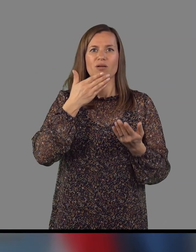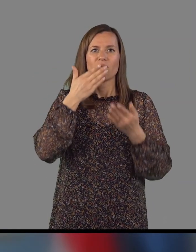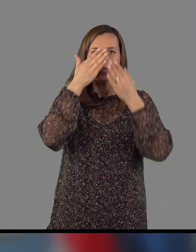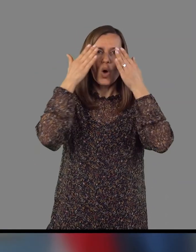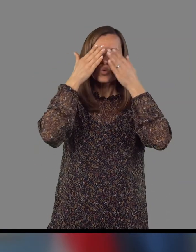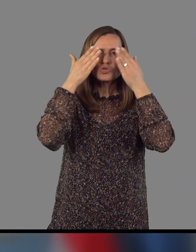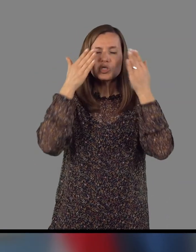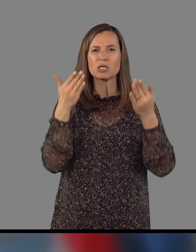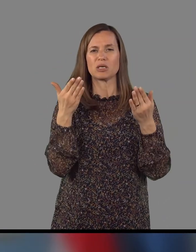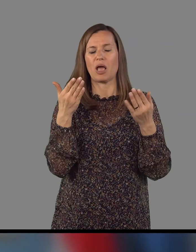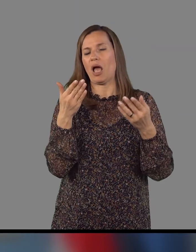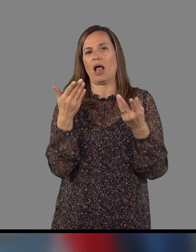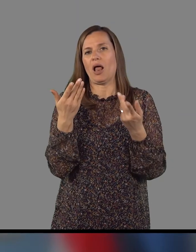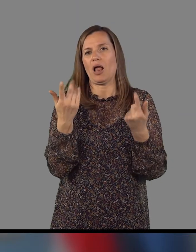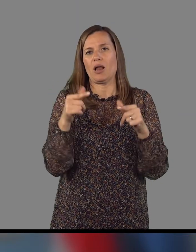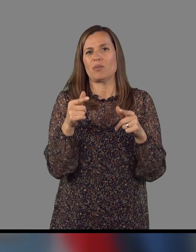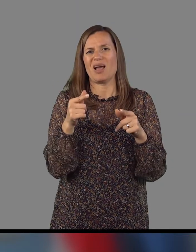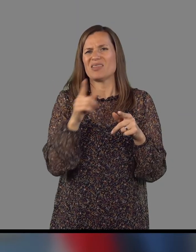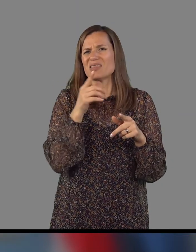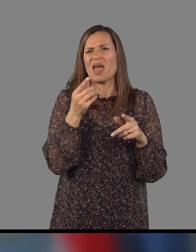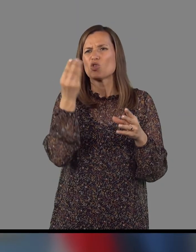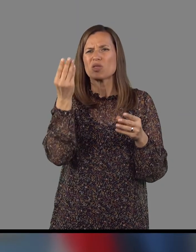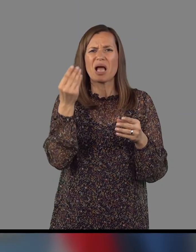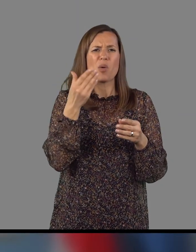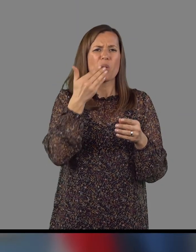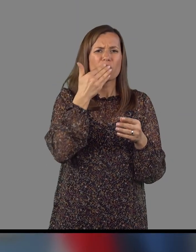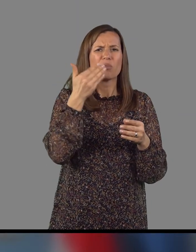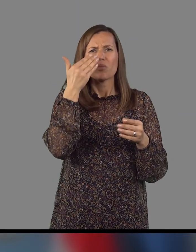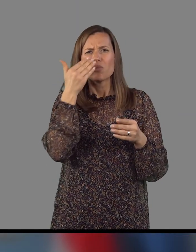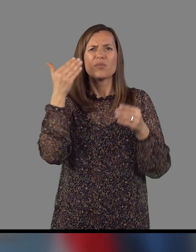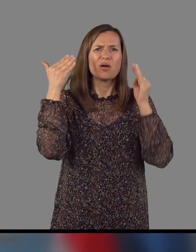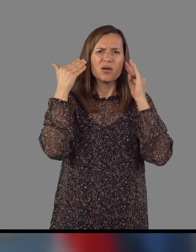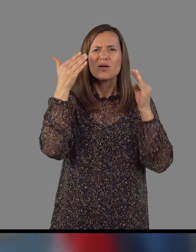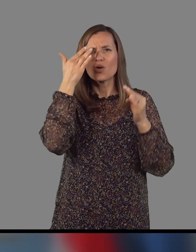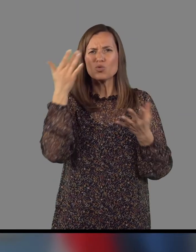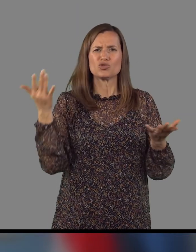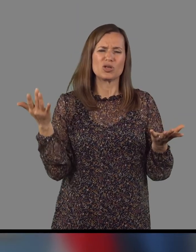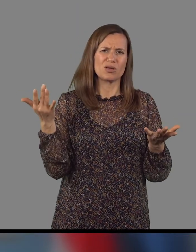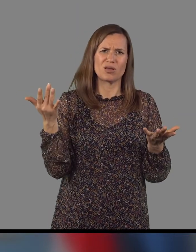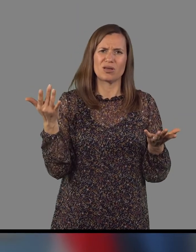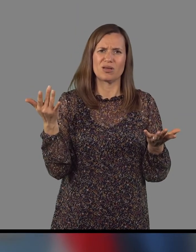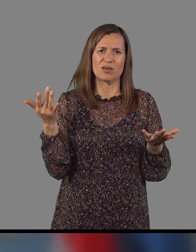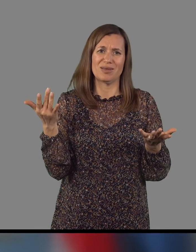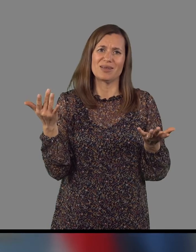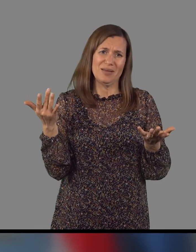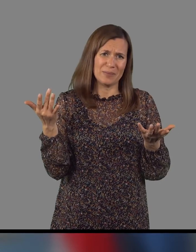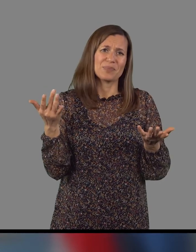povzročiteljev na sluznice, to se pravi, se ne dotikamo z rokami nosne, očesne, ustne veznice,